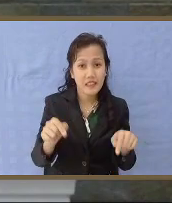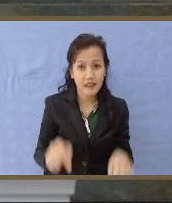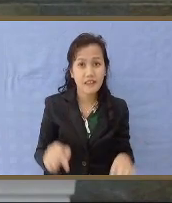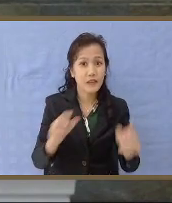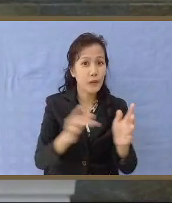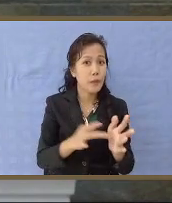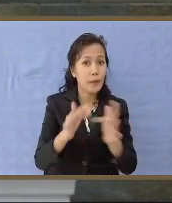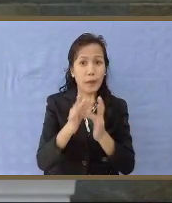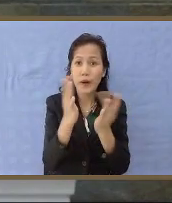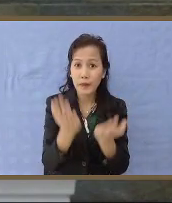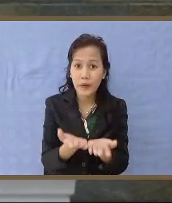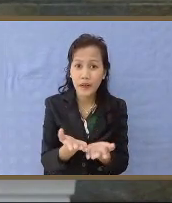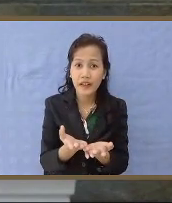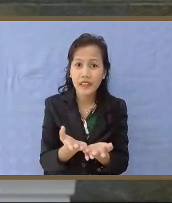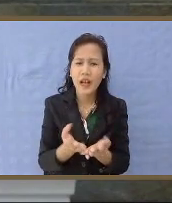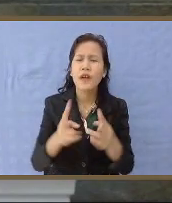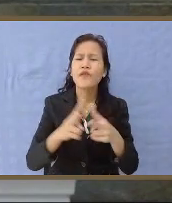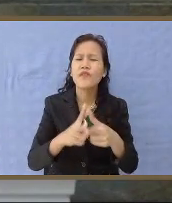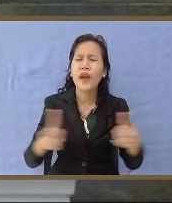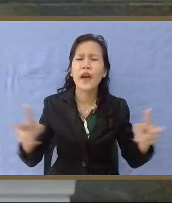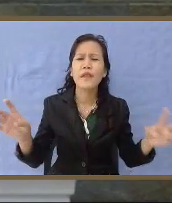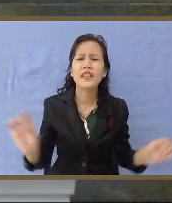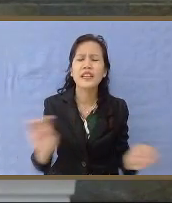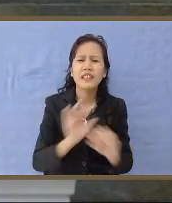na tinuturo po sa atin,